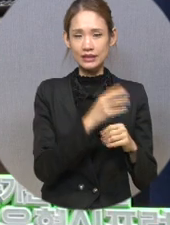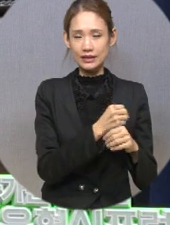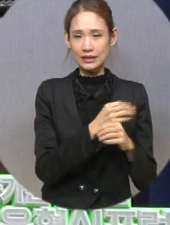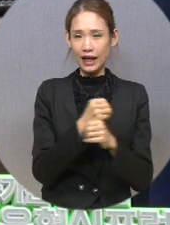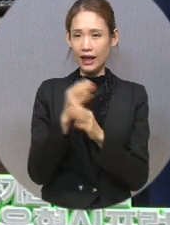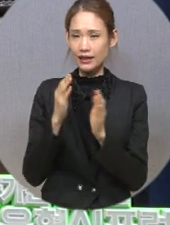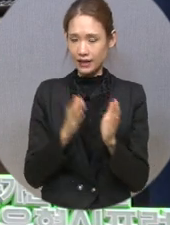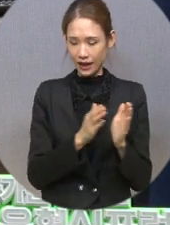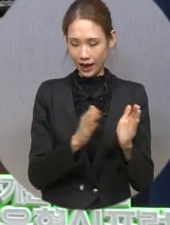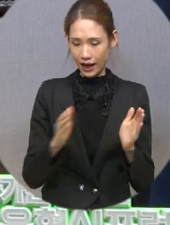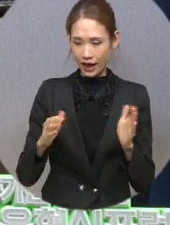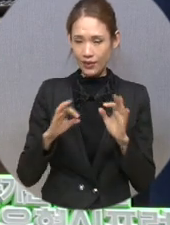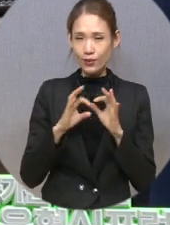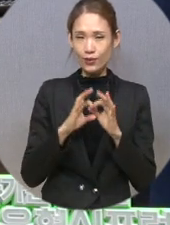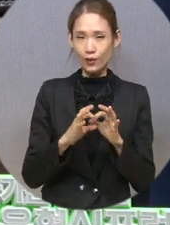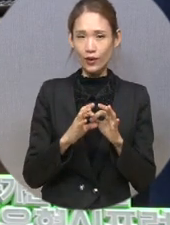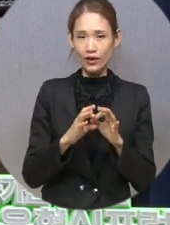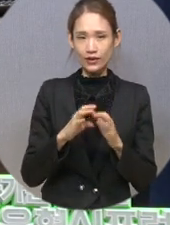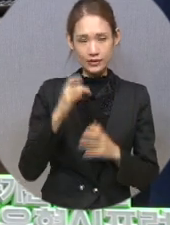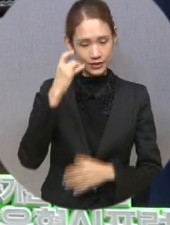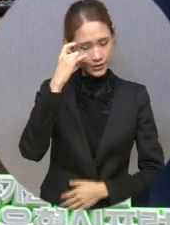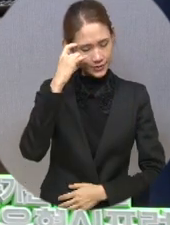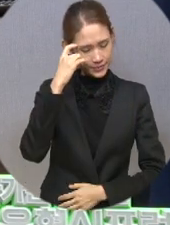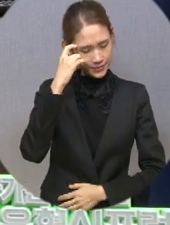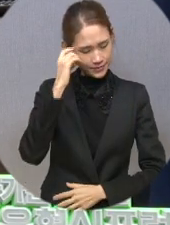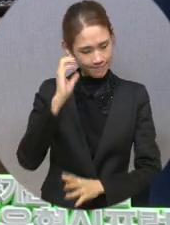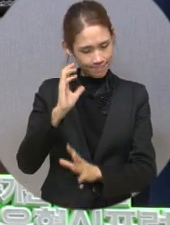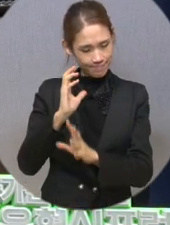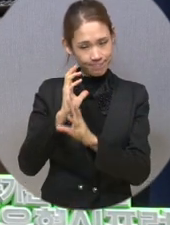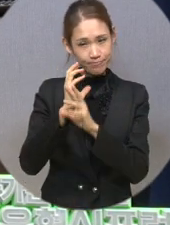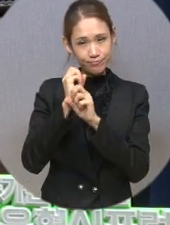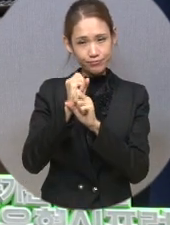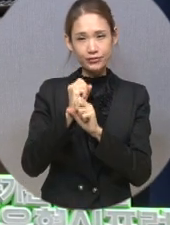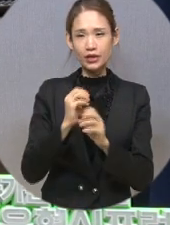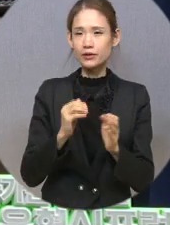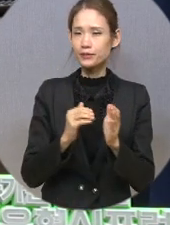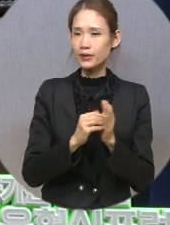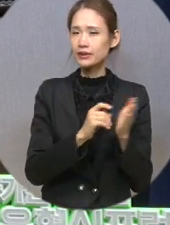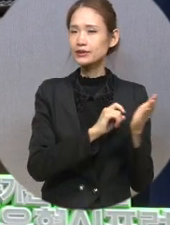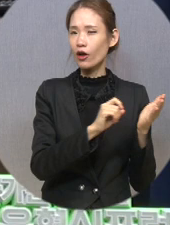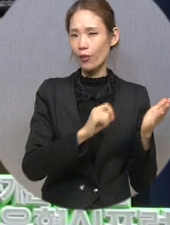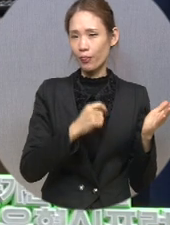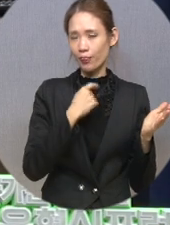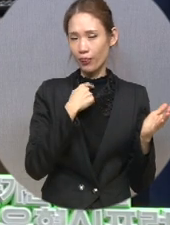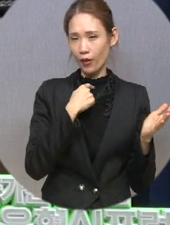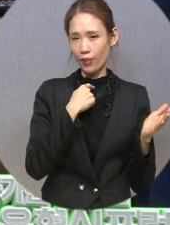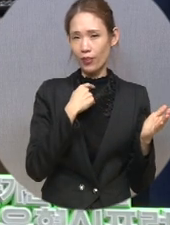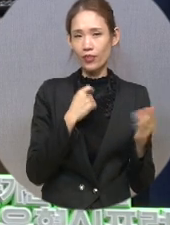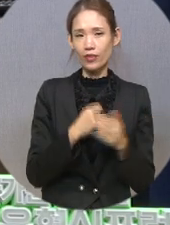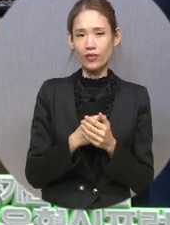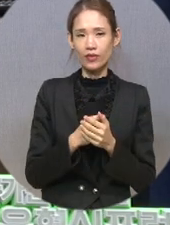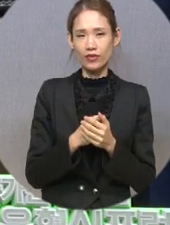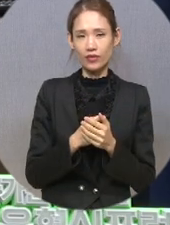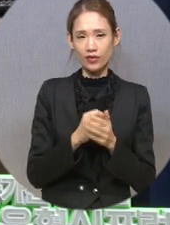이렇게 생각들을 모아서 써놨던 글들 전체